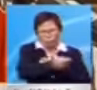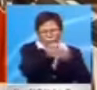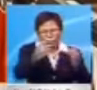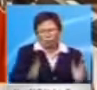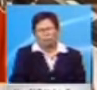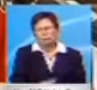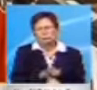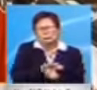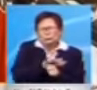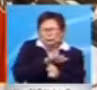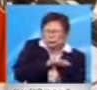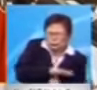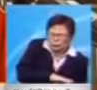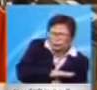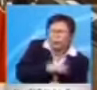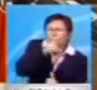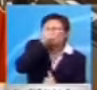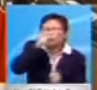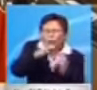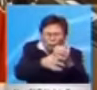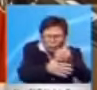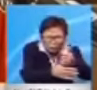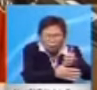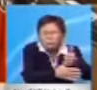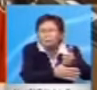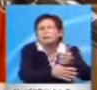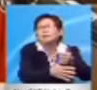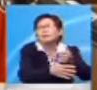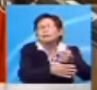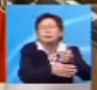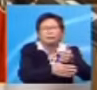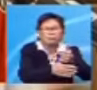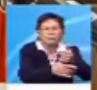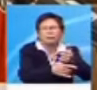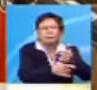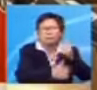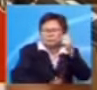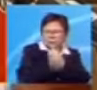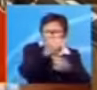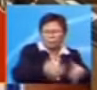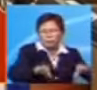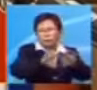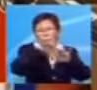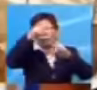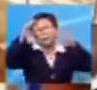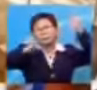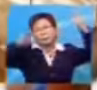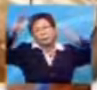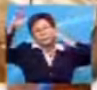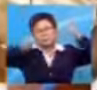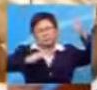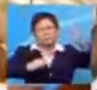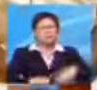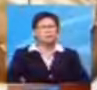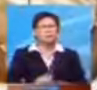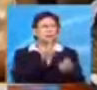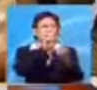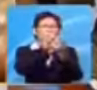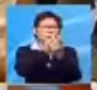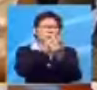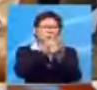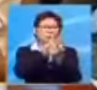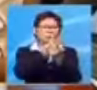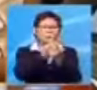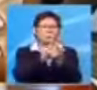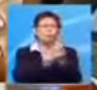semakin terhimpit kerana sumber ikan merupakan sumber yang sangat penting bagi negara kita beliau ditemui selepas